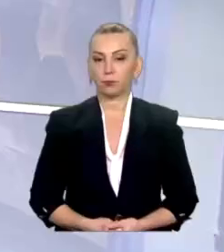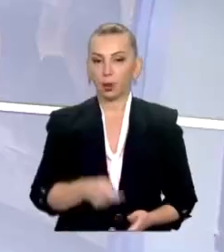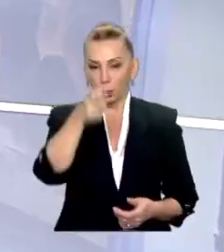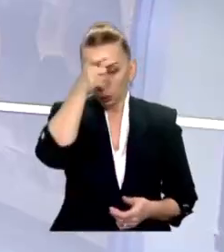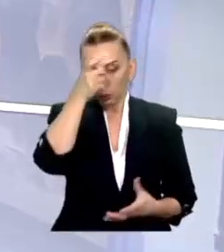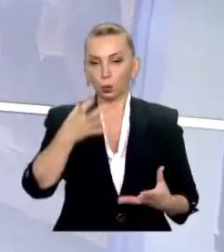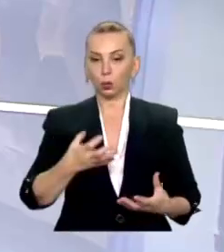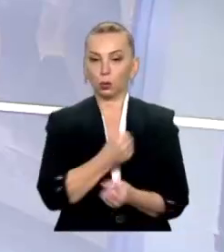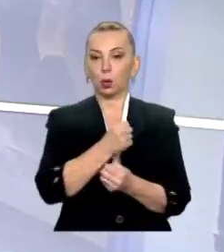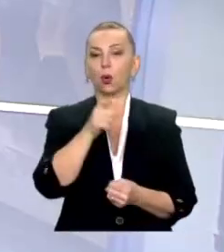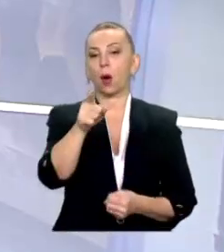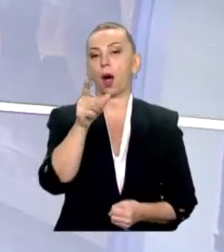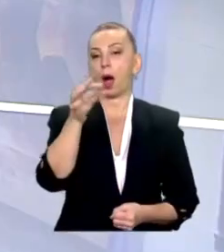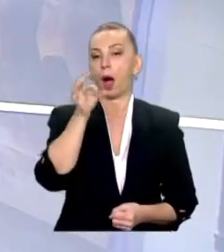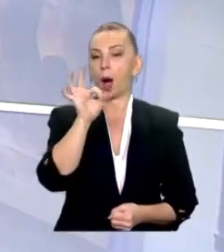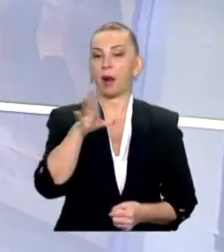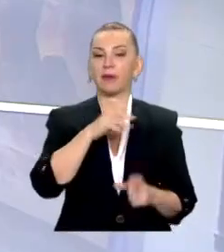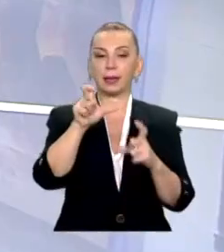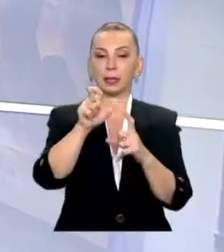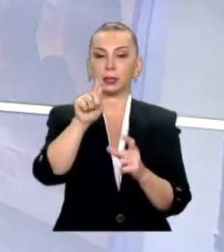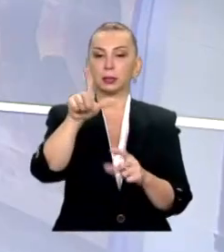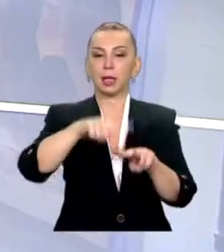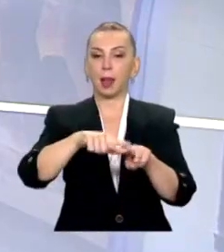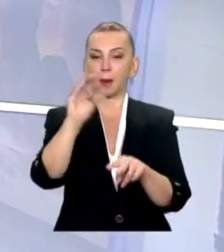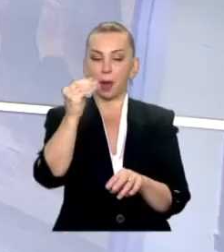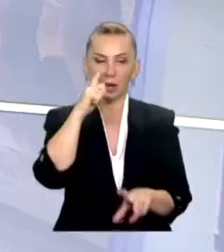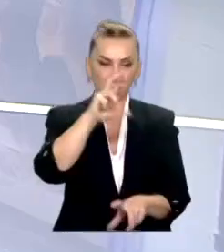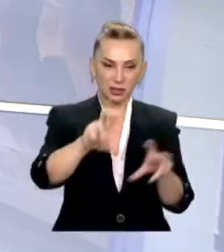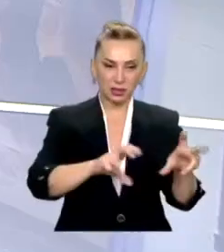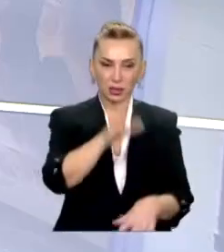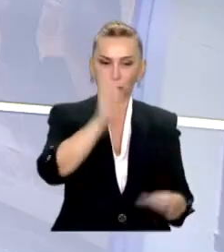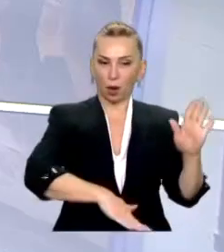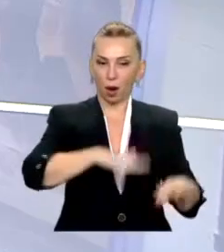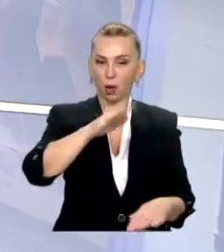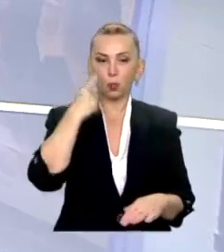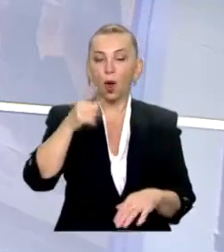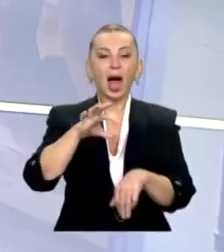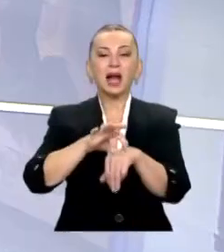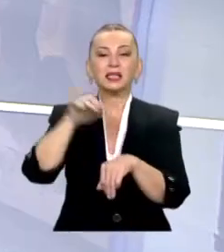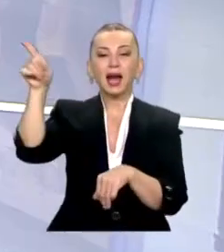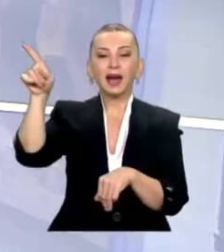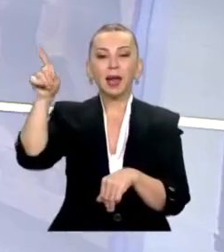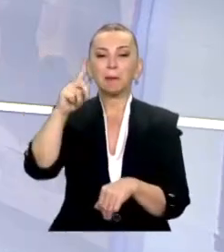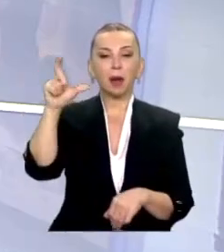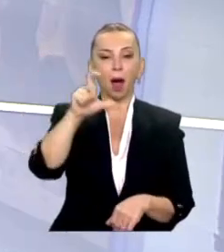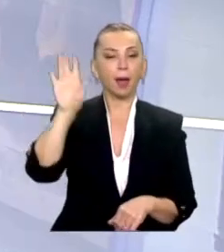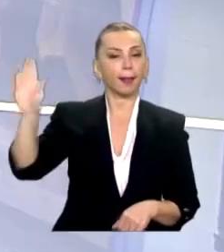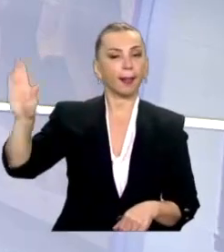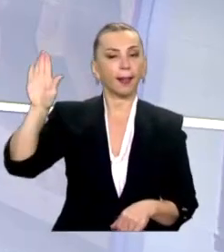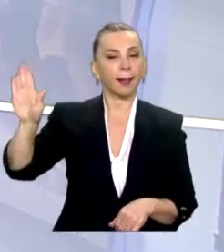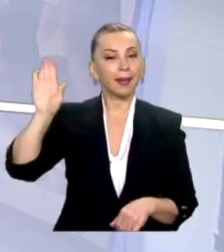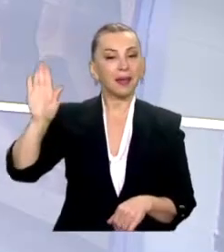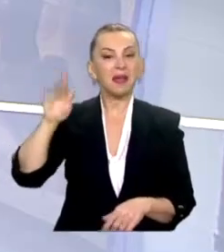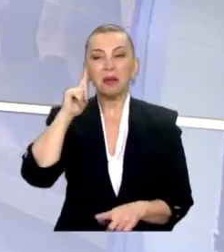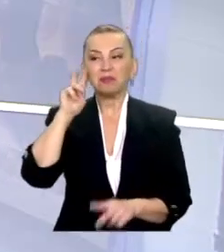Ve Türkiye'yi ağlatan o haberde sıra. Sıla Bebek. Darp ve istismar sonrası tedavi gördüğü hastanede bir ay yaşam savaşı vermiş ama